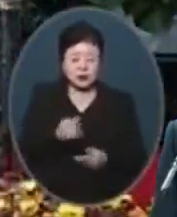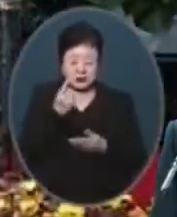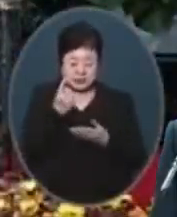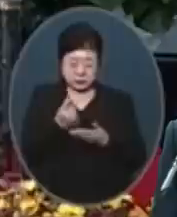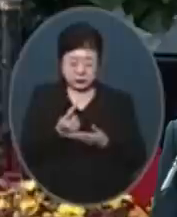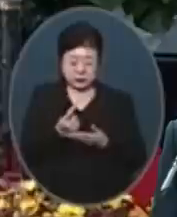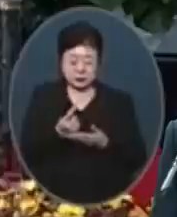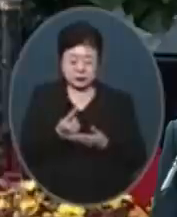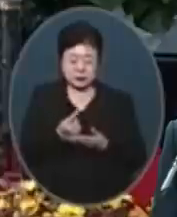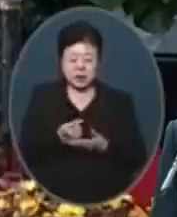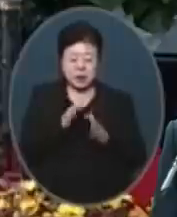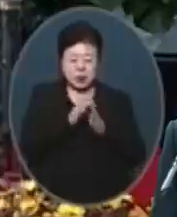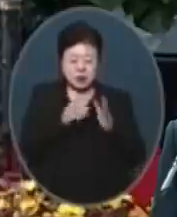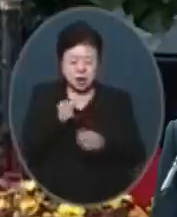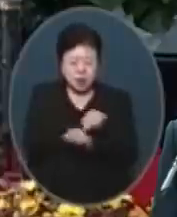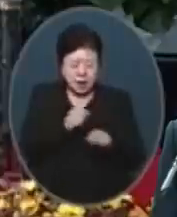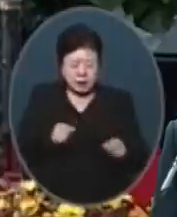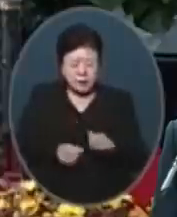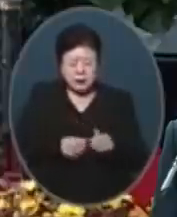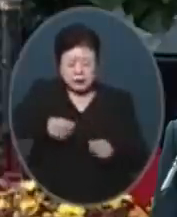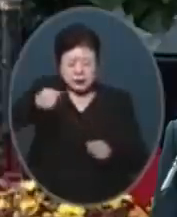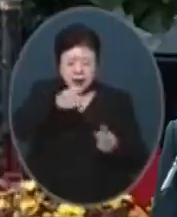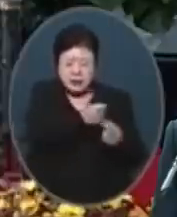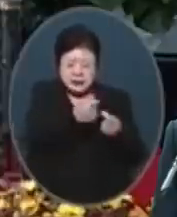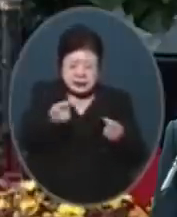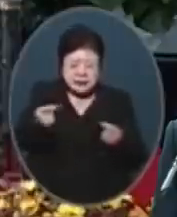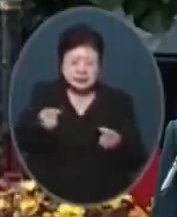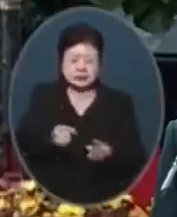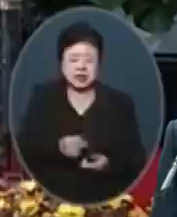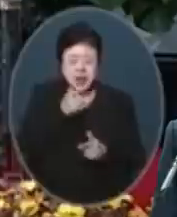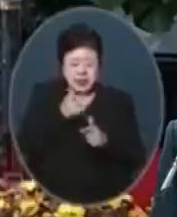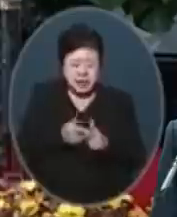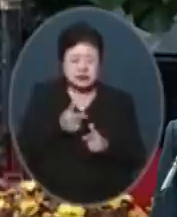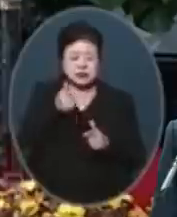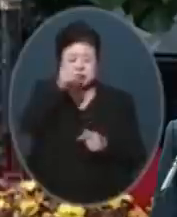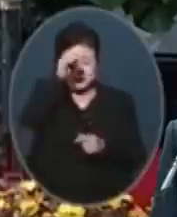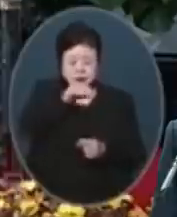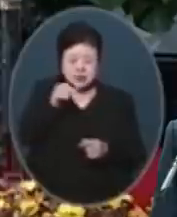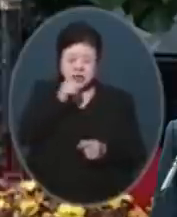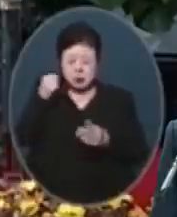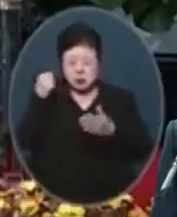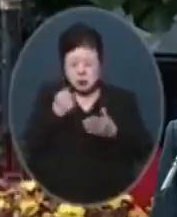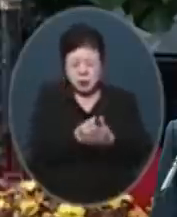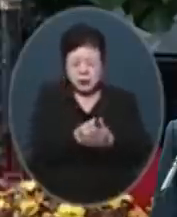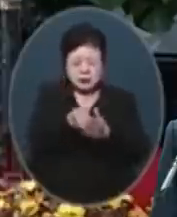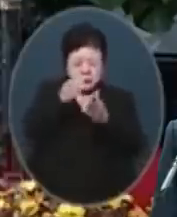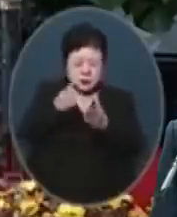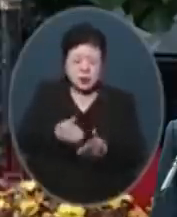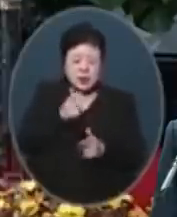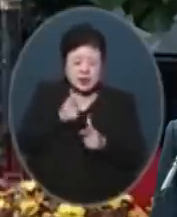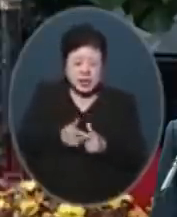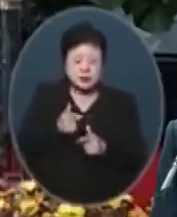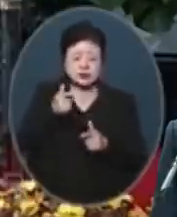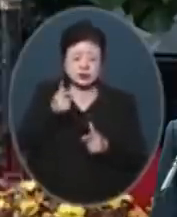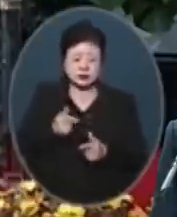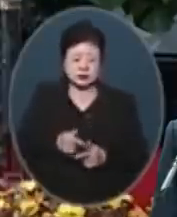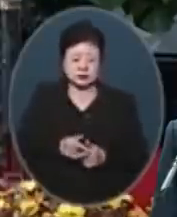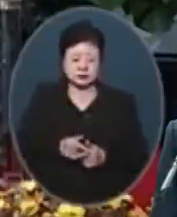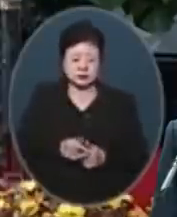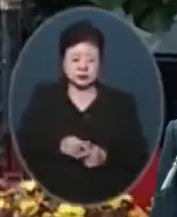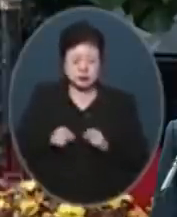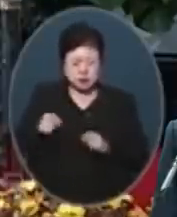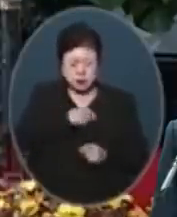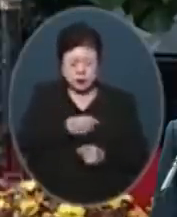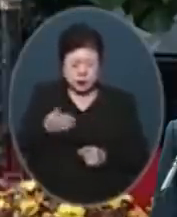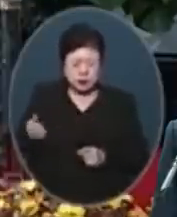찾아오셔서 모세가 광야에서 뱀을 뗀 것 같이 예수님을 십자가에 못 박아 놓아서 예수님이 몸짓고 피